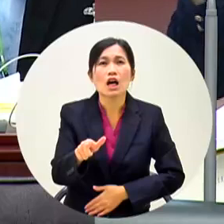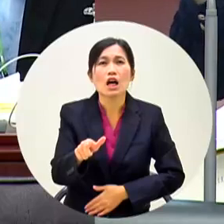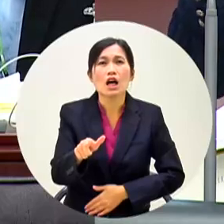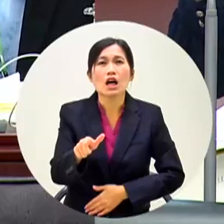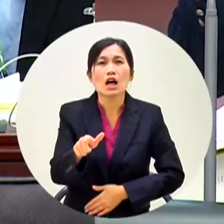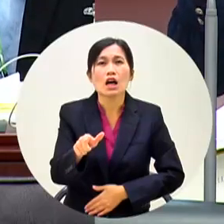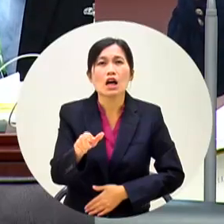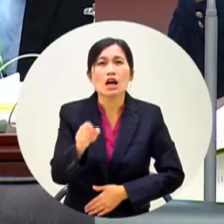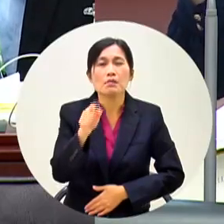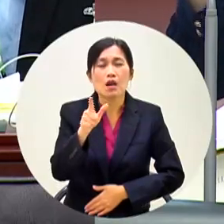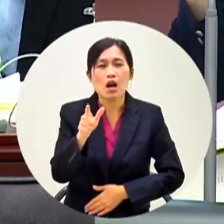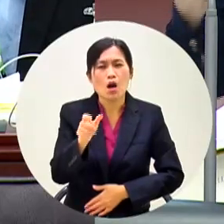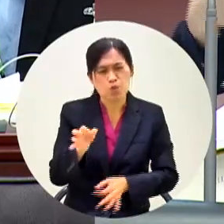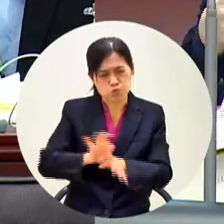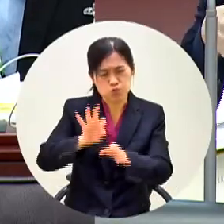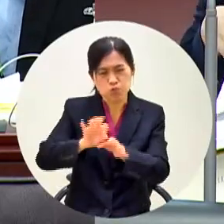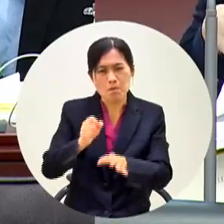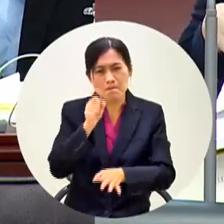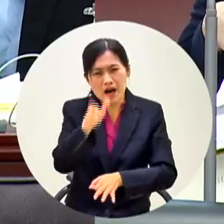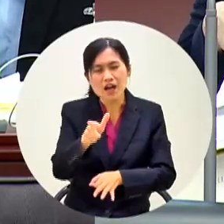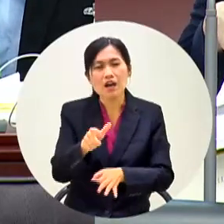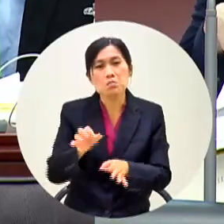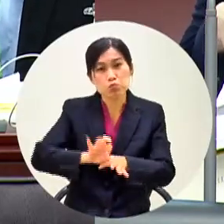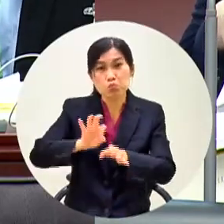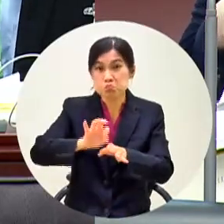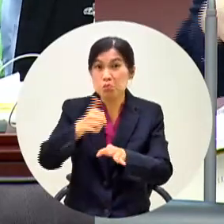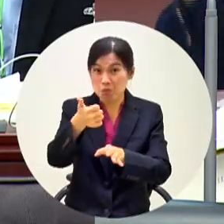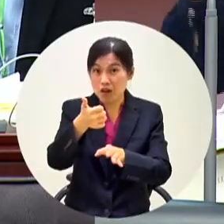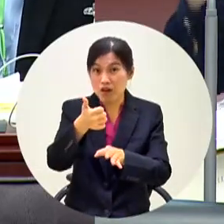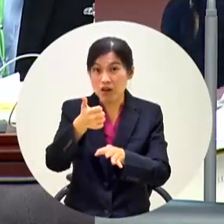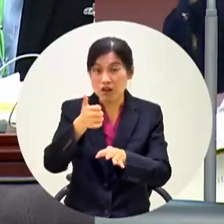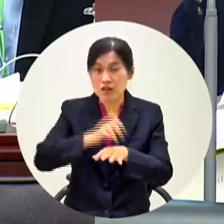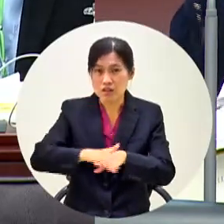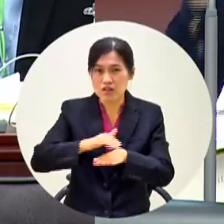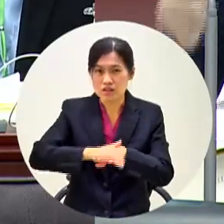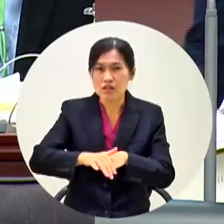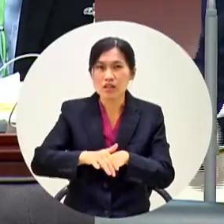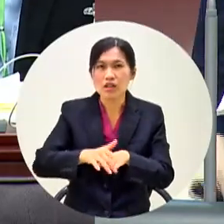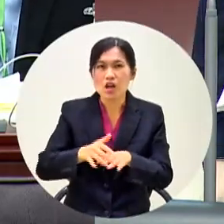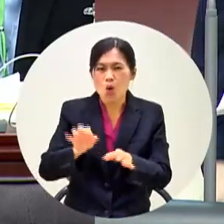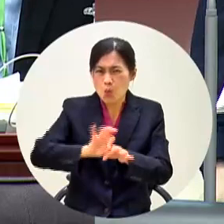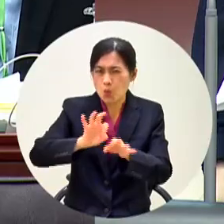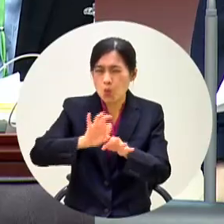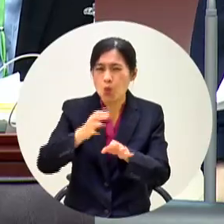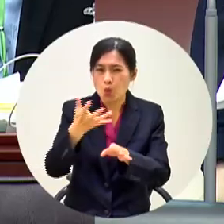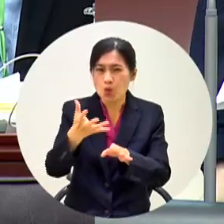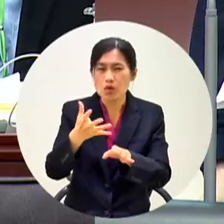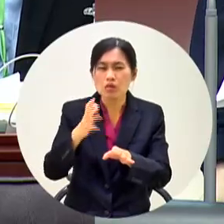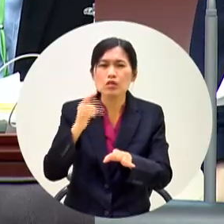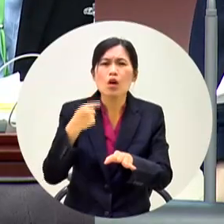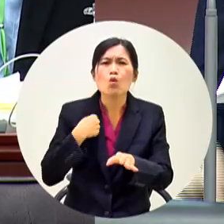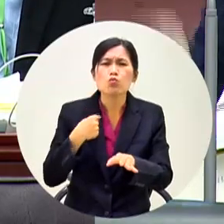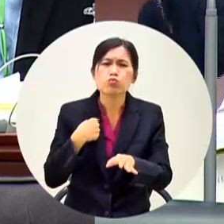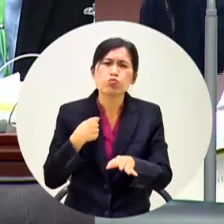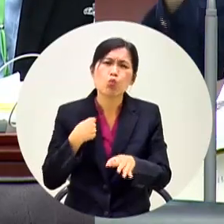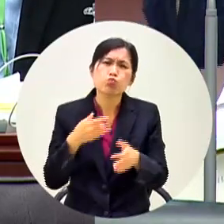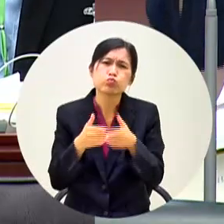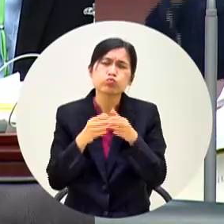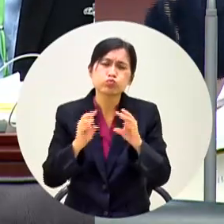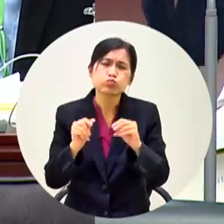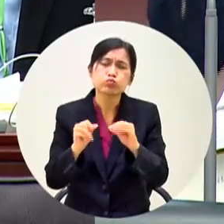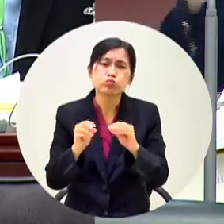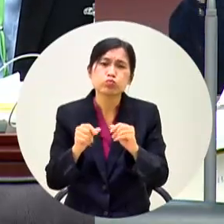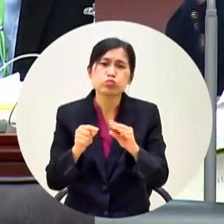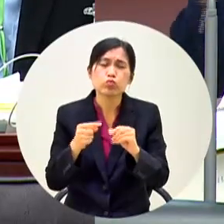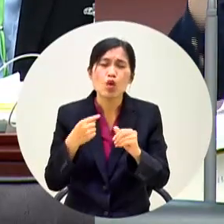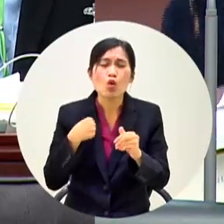也许价格会好一点吧？ 当然会好一点， 是不是？但是如果他需要土地呢？ 他 需要一个